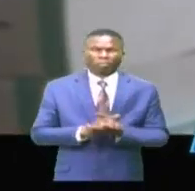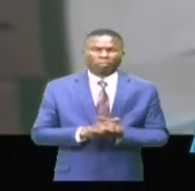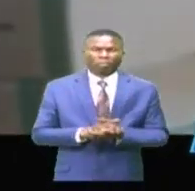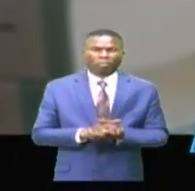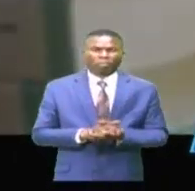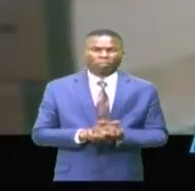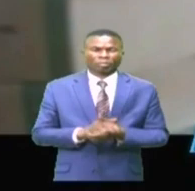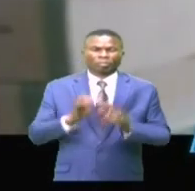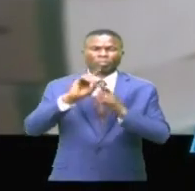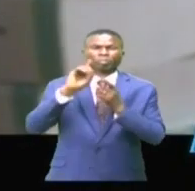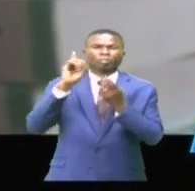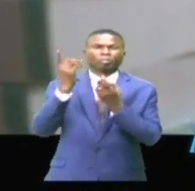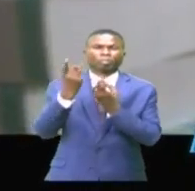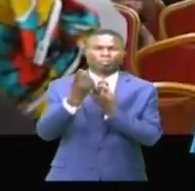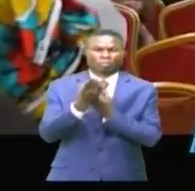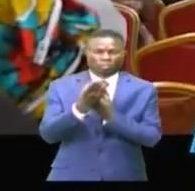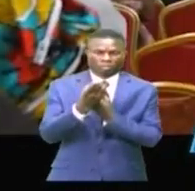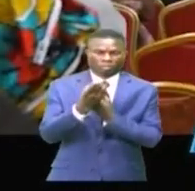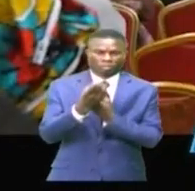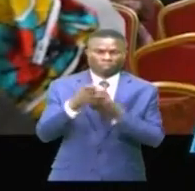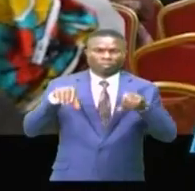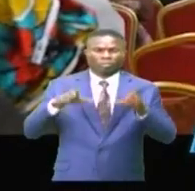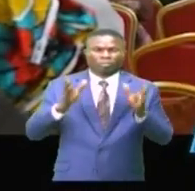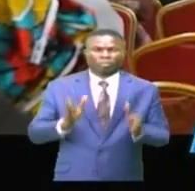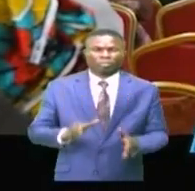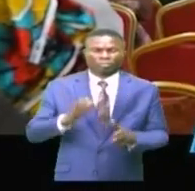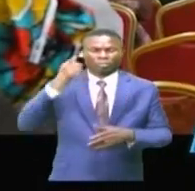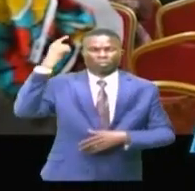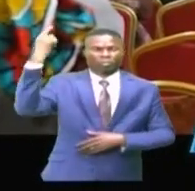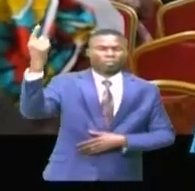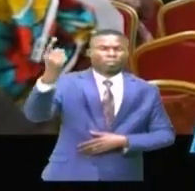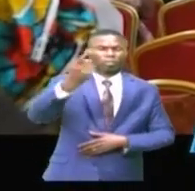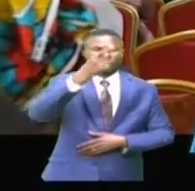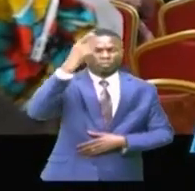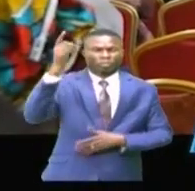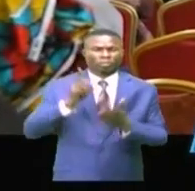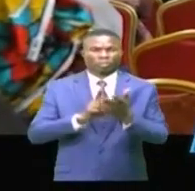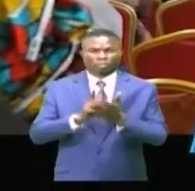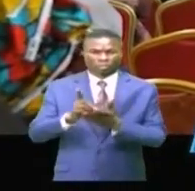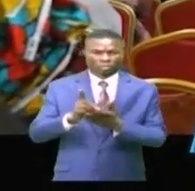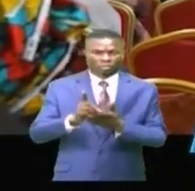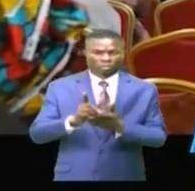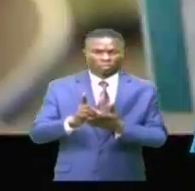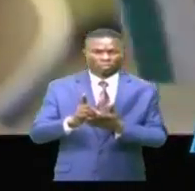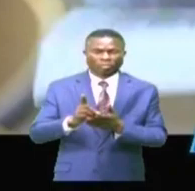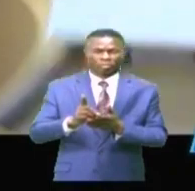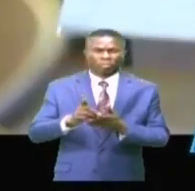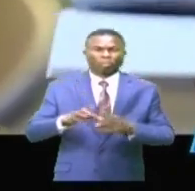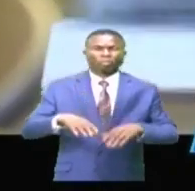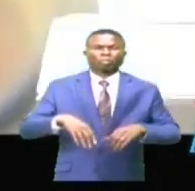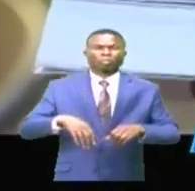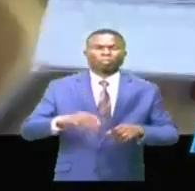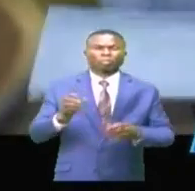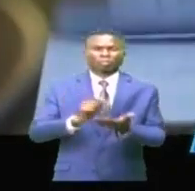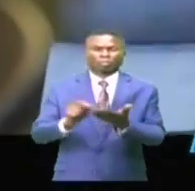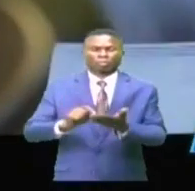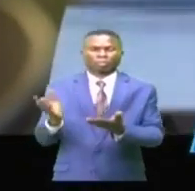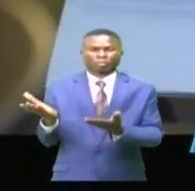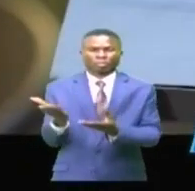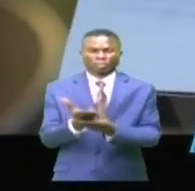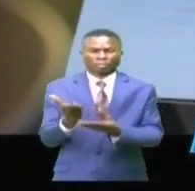la doctrine en droit congolais International vient de s'enrichir d'un nouvel ouvrage de